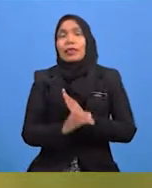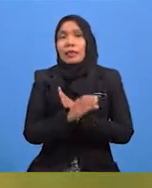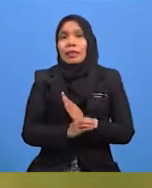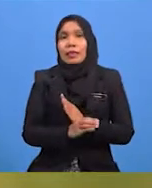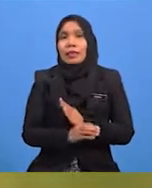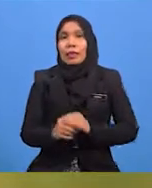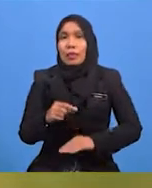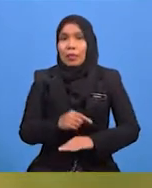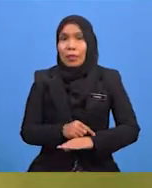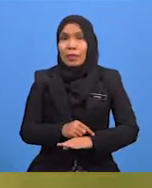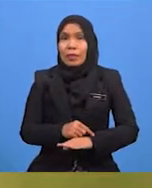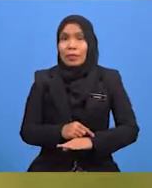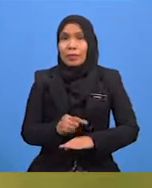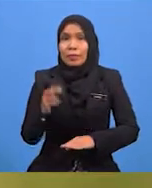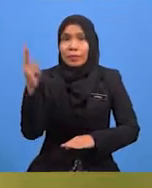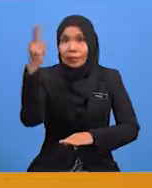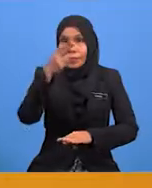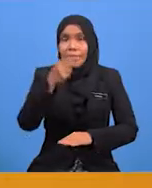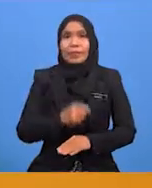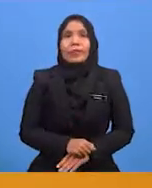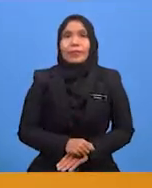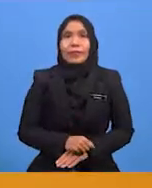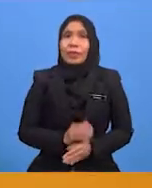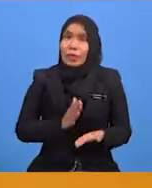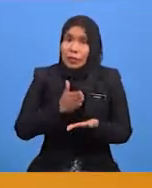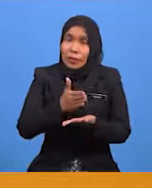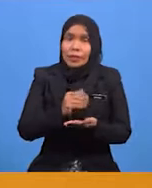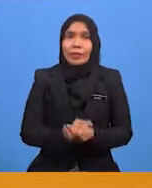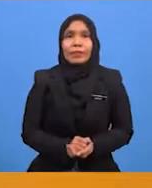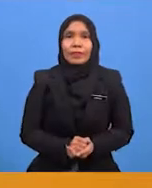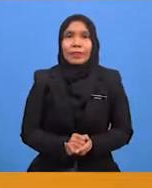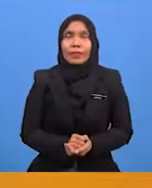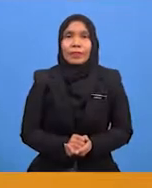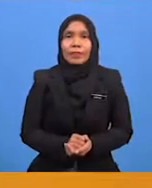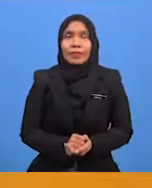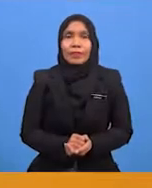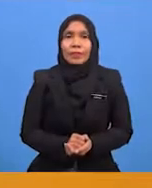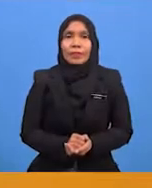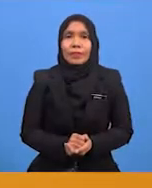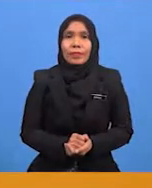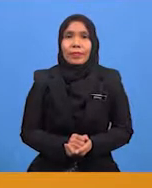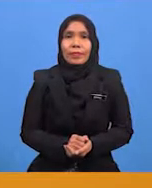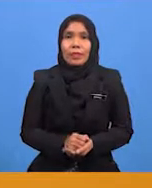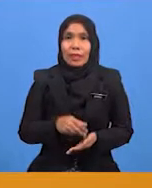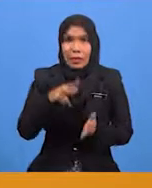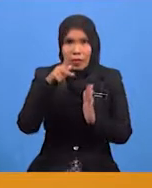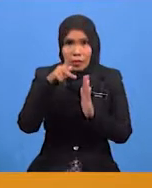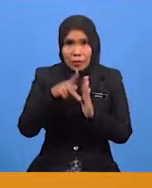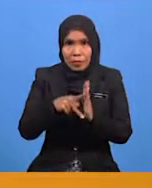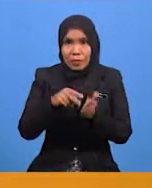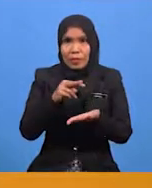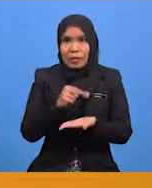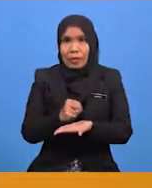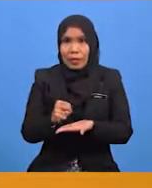Seterusnya, kita ke rangkap yang ketiga. Dalam rangkap yang ketiga, penyajak